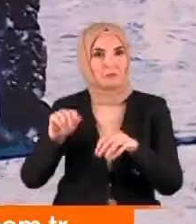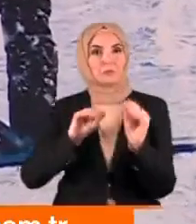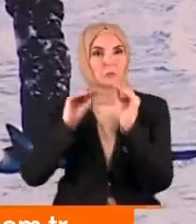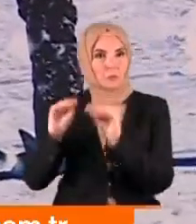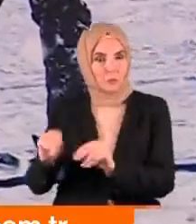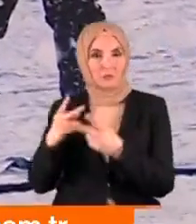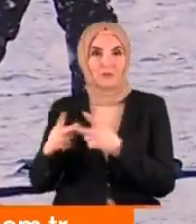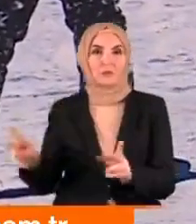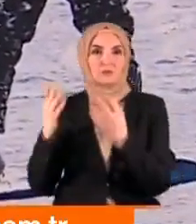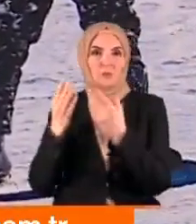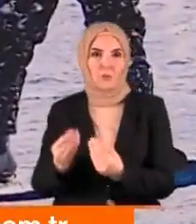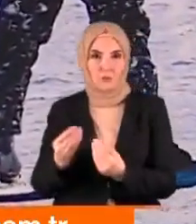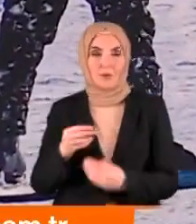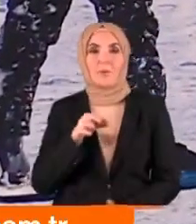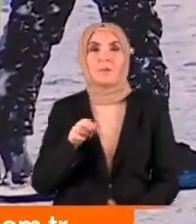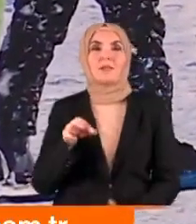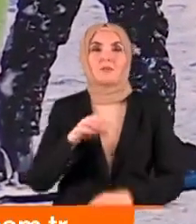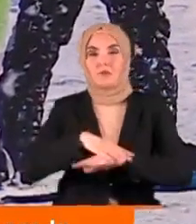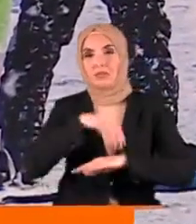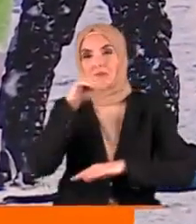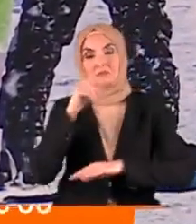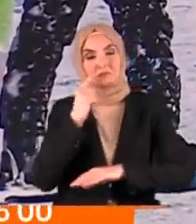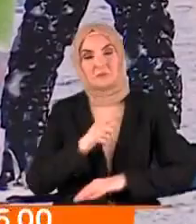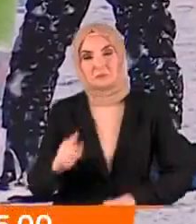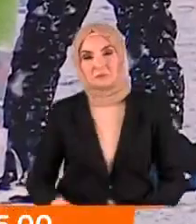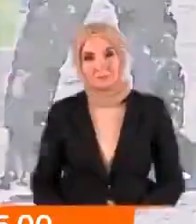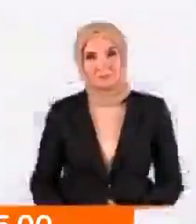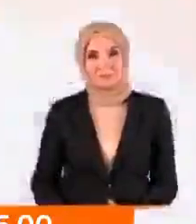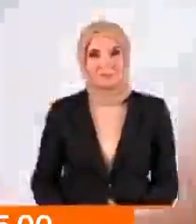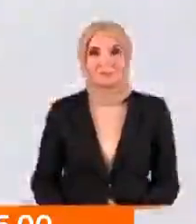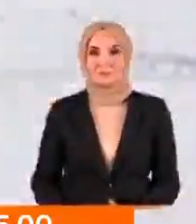noktalardan birinde Palandöken'deydi. İşte izlenimleri.